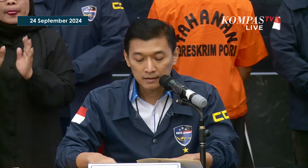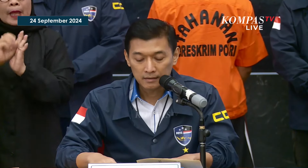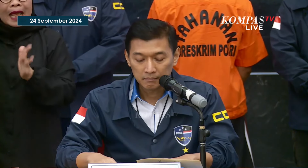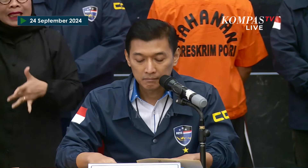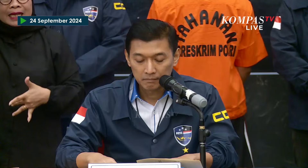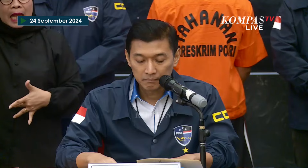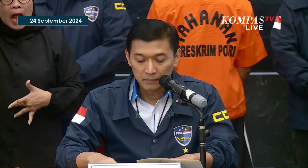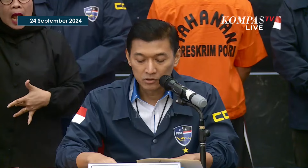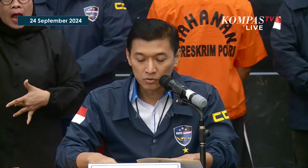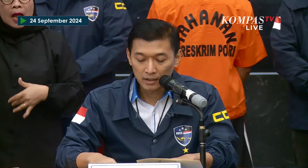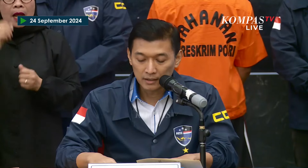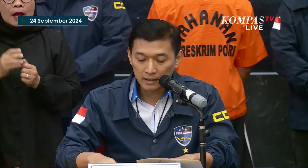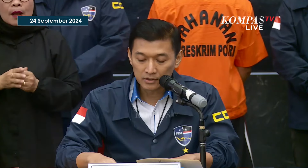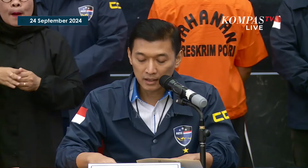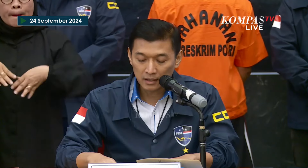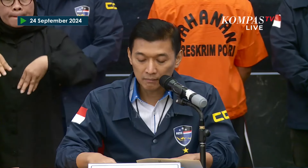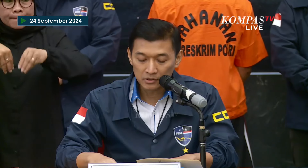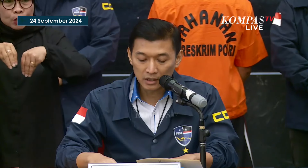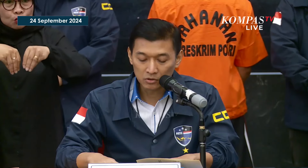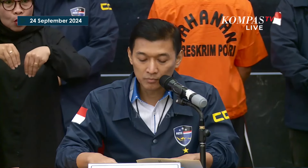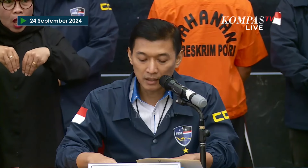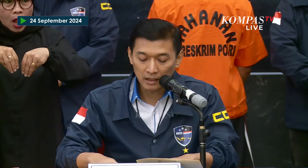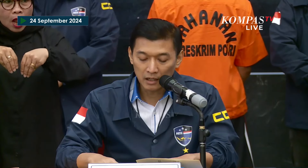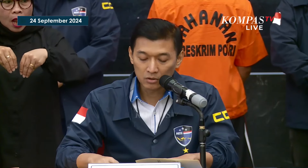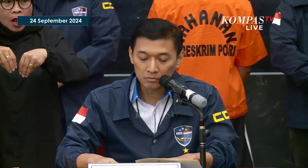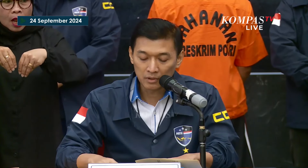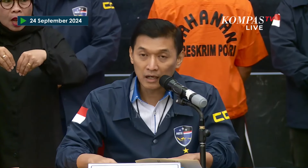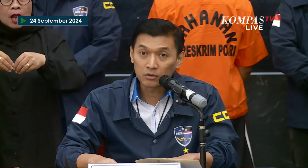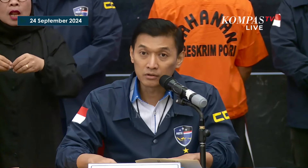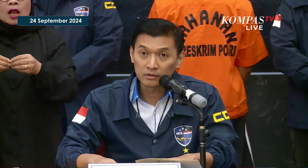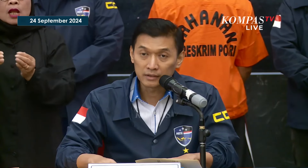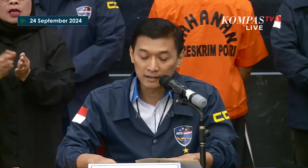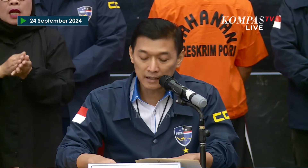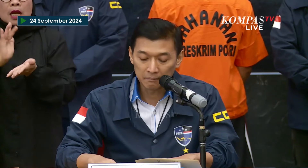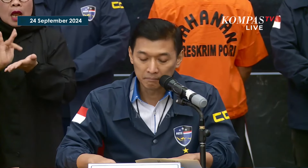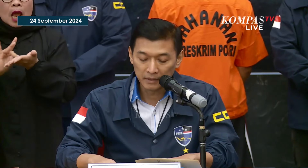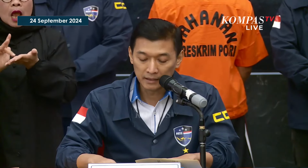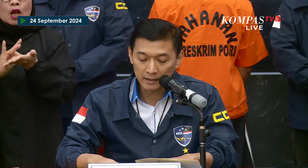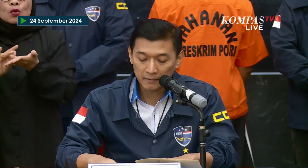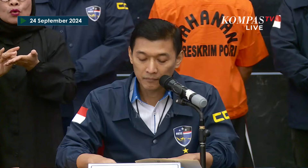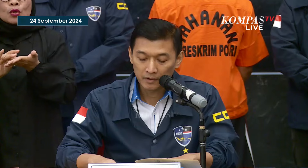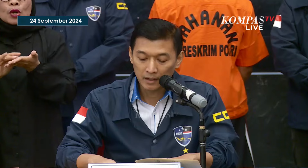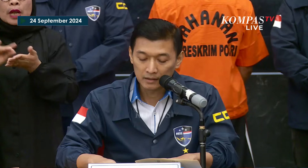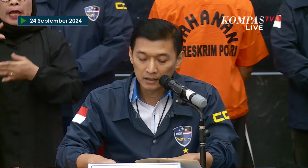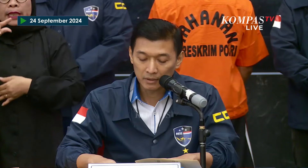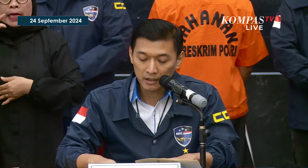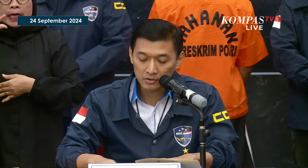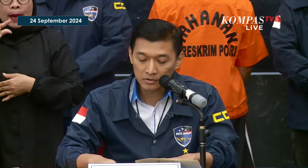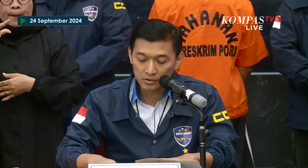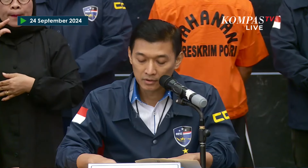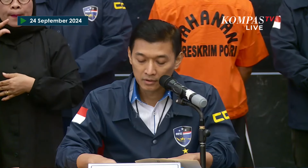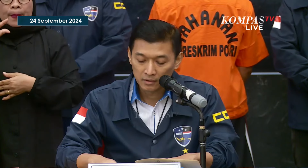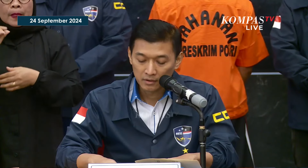Tersangka menjual dengan cara mencantumkan akun Telegram miliknya